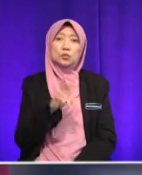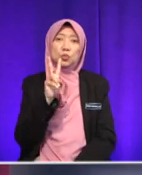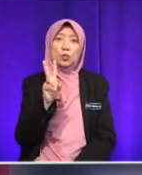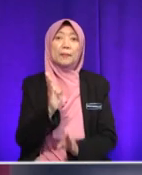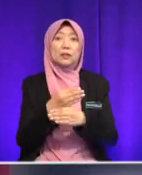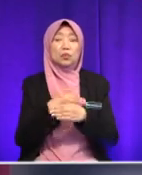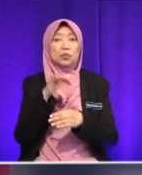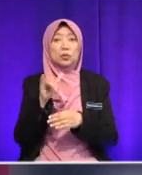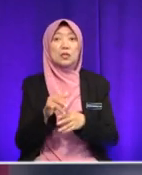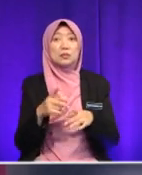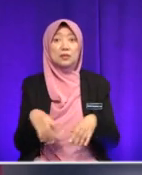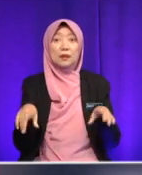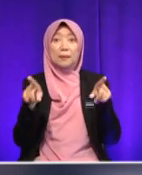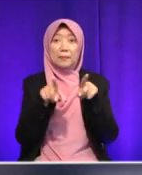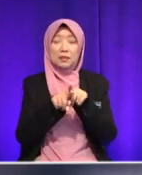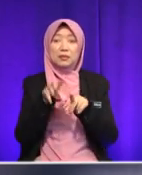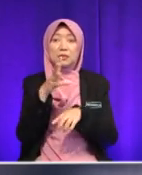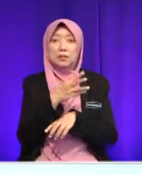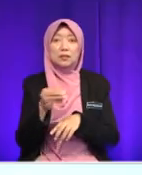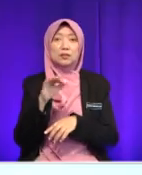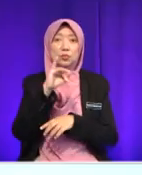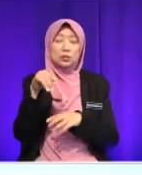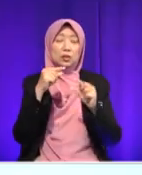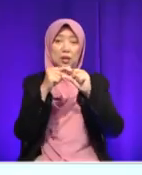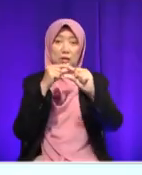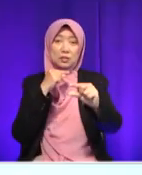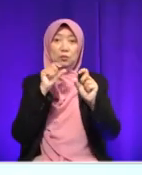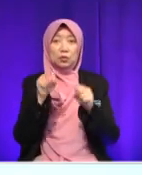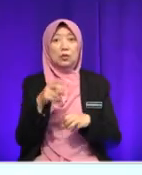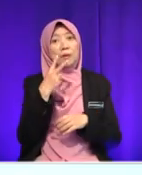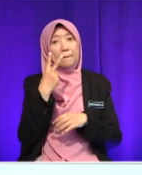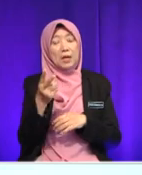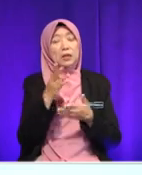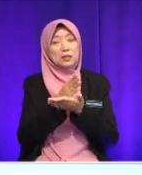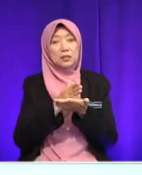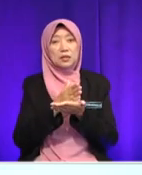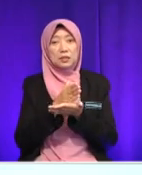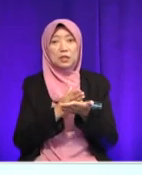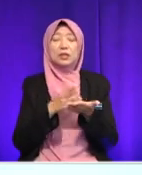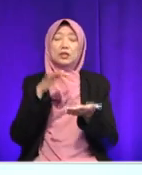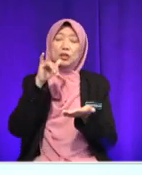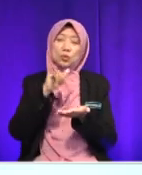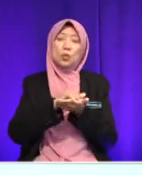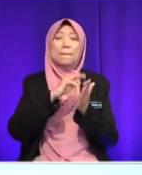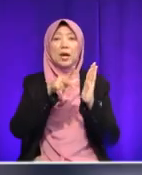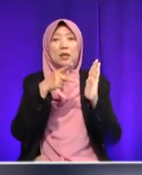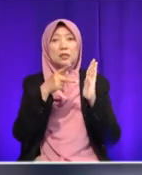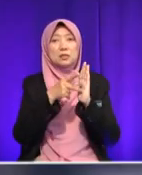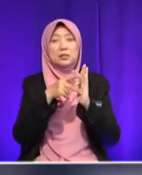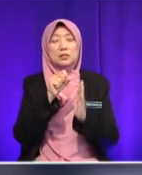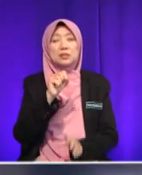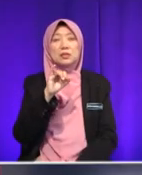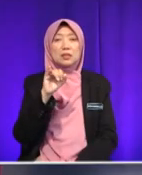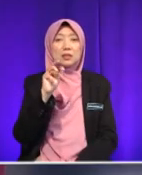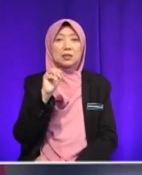sama. Dan juga garis yang kita boleh nampak di tengah-tengah, yang ini ialah paksi simetri. Paksi